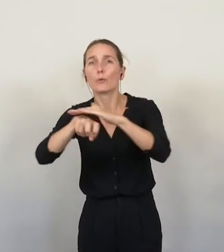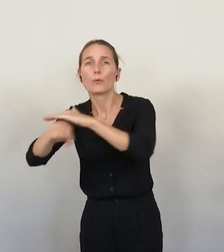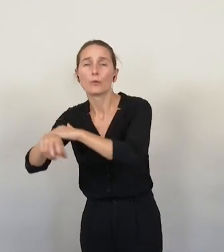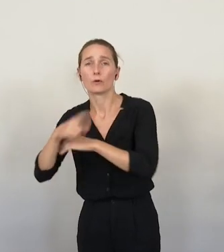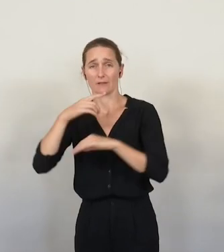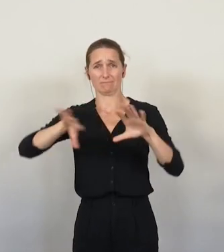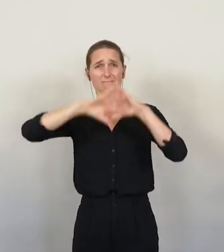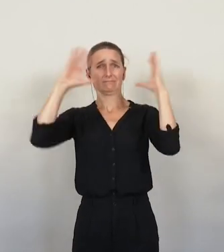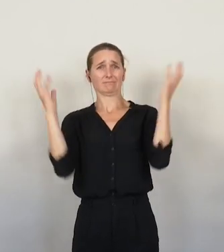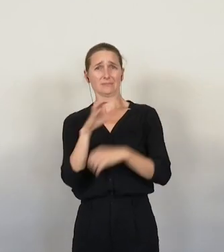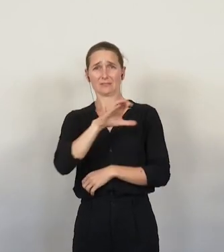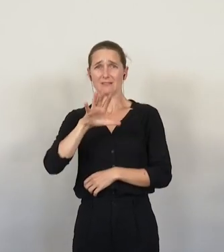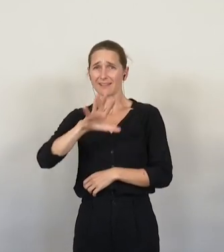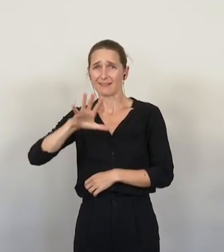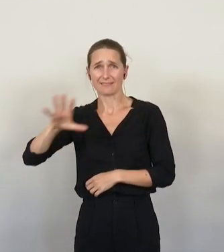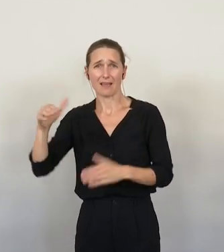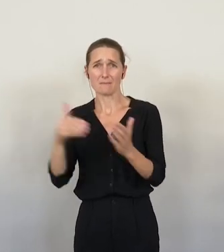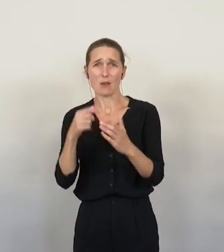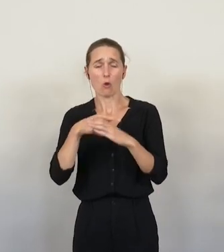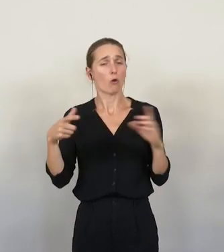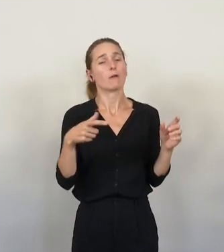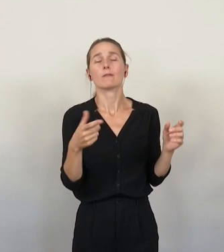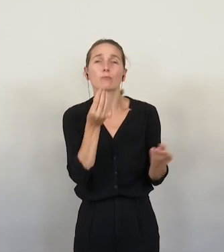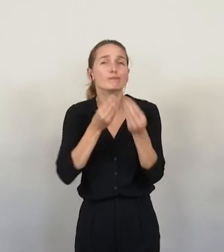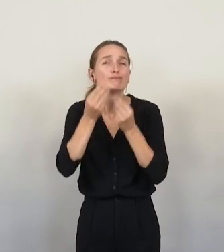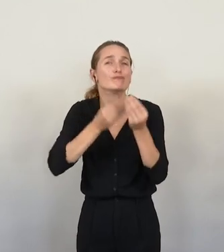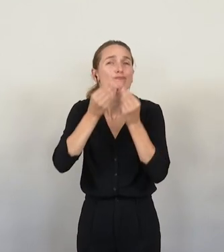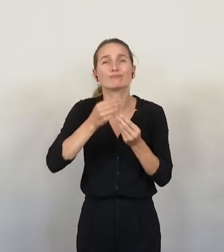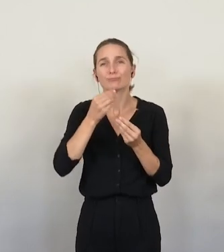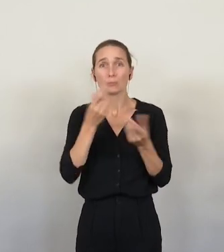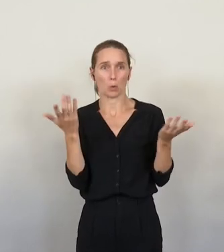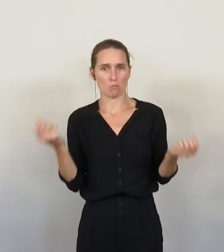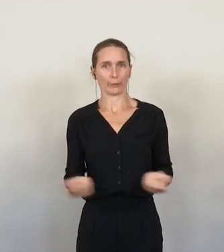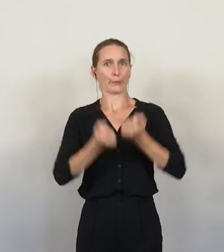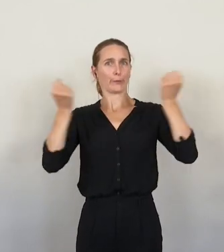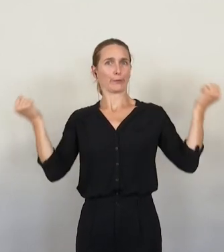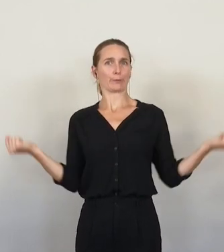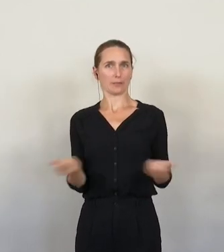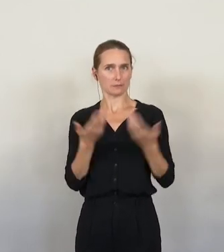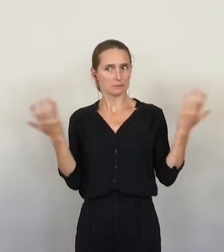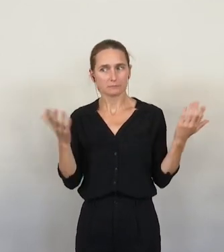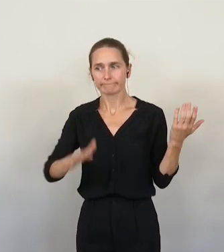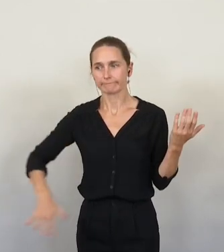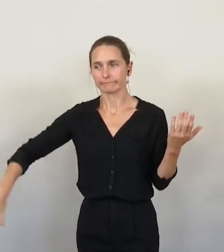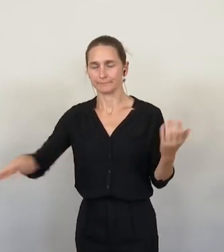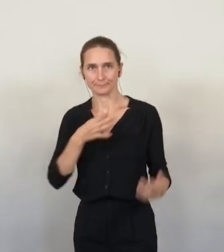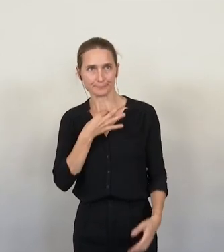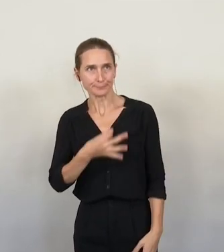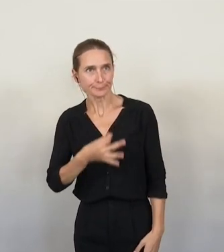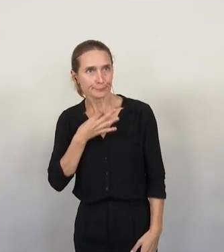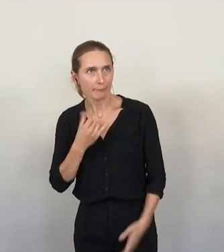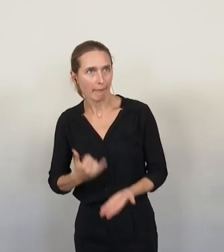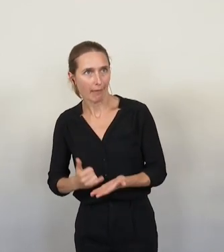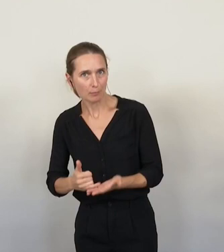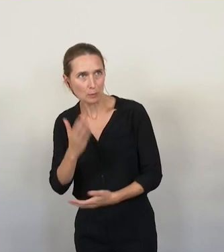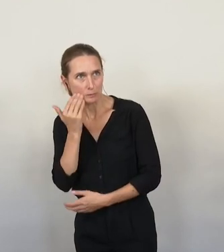155000 € de petit four pour servir votre communication les Grenoblois sauront apprécier la hausse de leur taxes foncière et